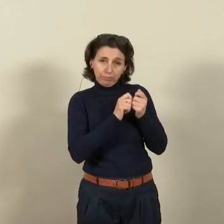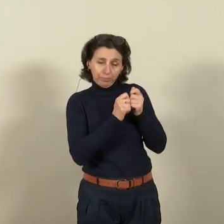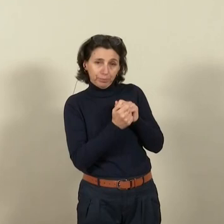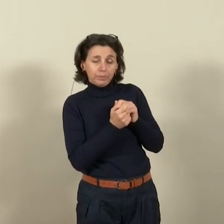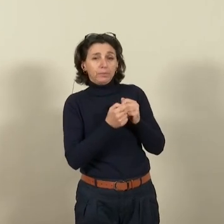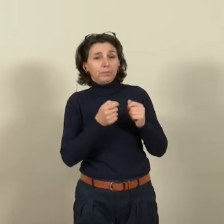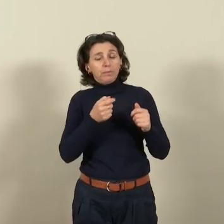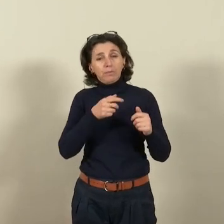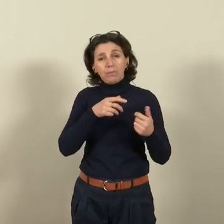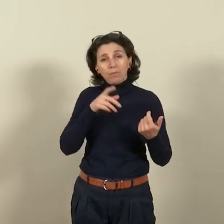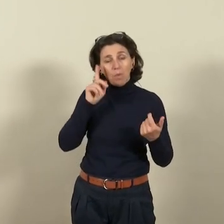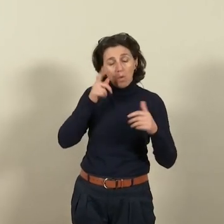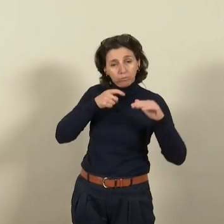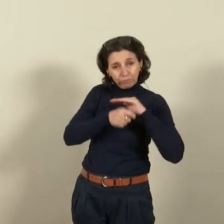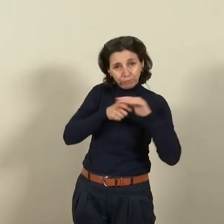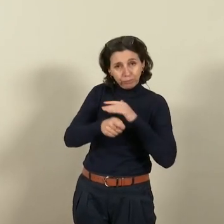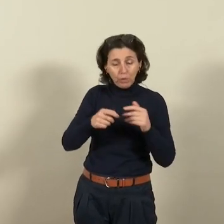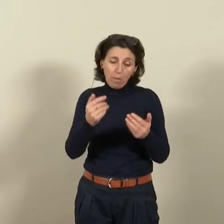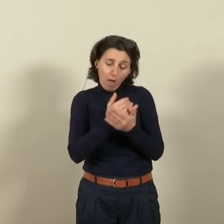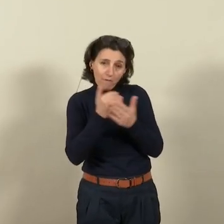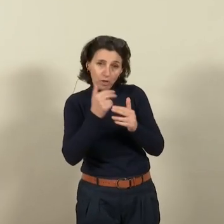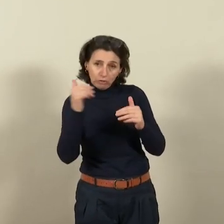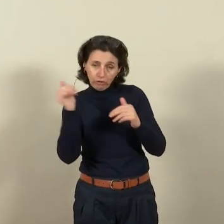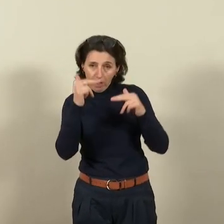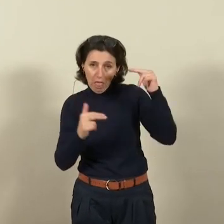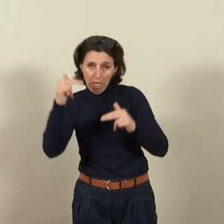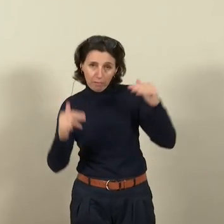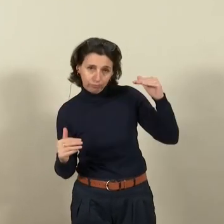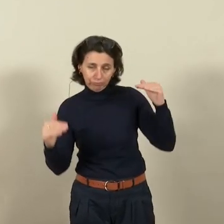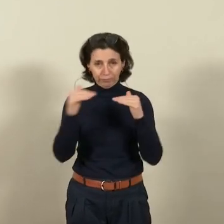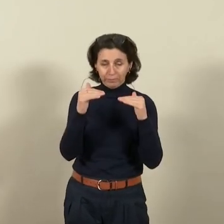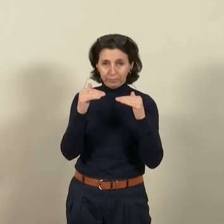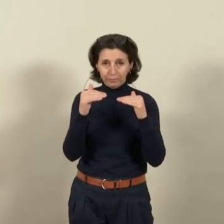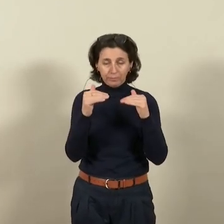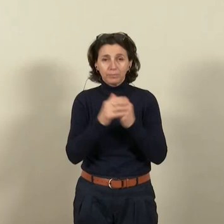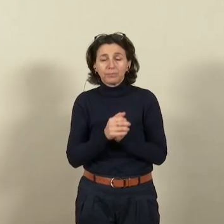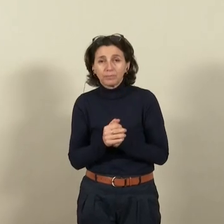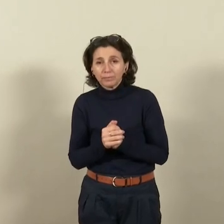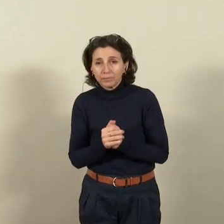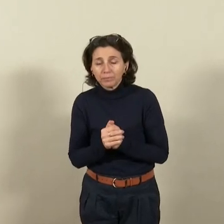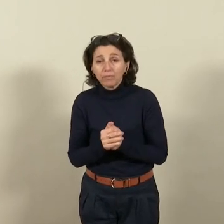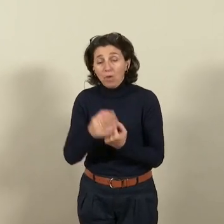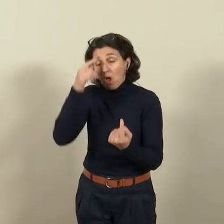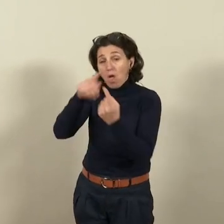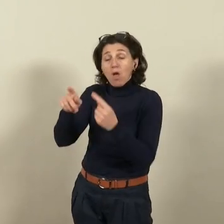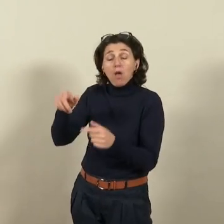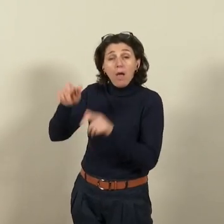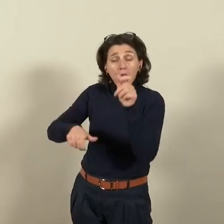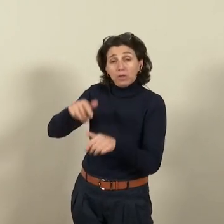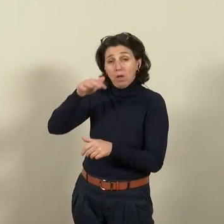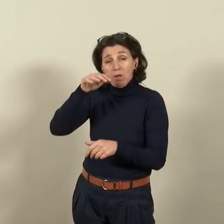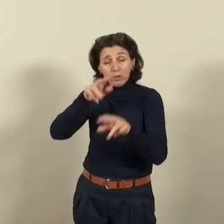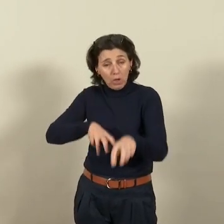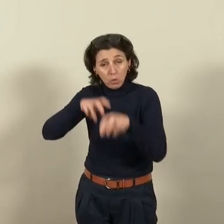inégalités de revenus et d'accès aux fonciers plutôt que de les accroître afin de maintenir et installer des paysans et paysannes nombreux sur